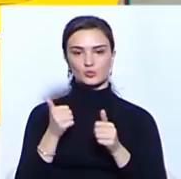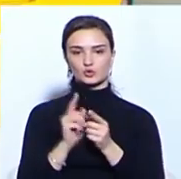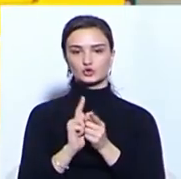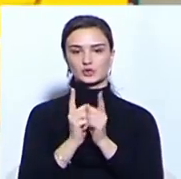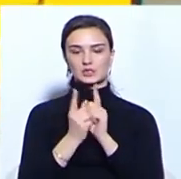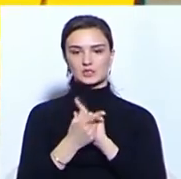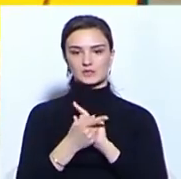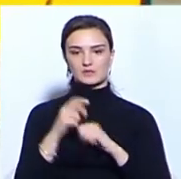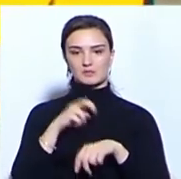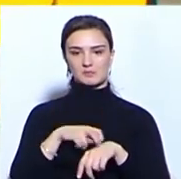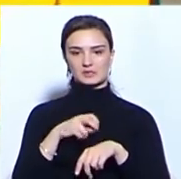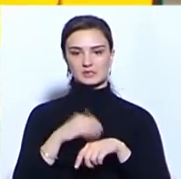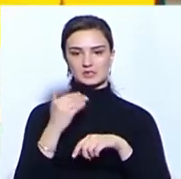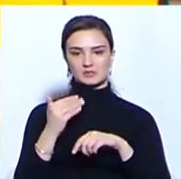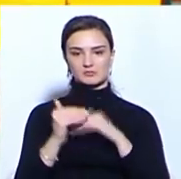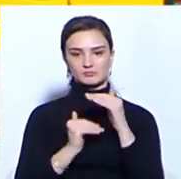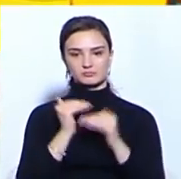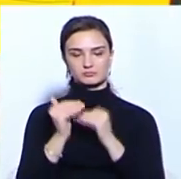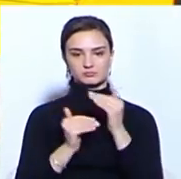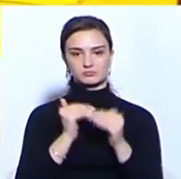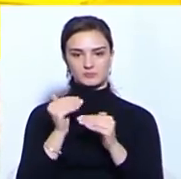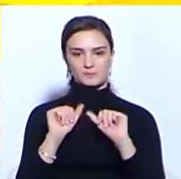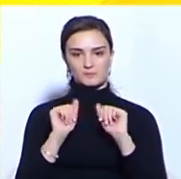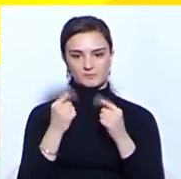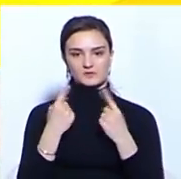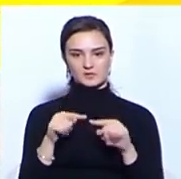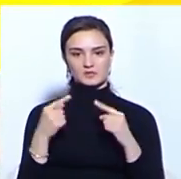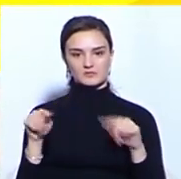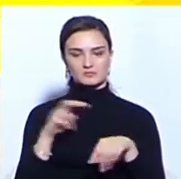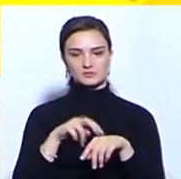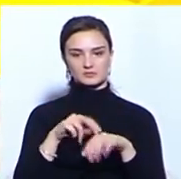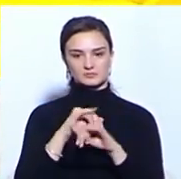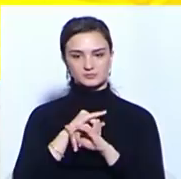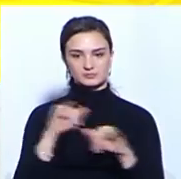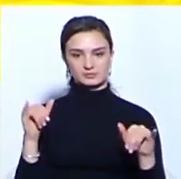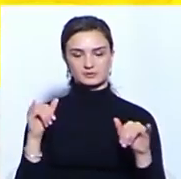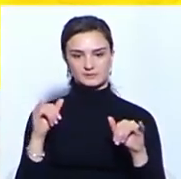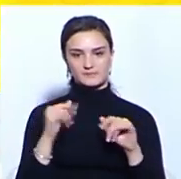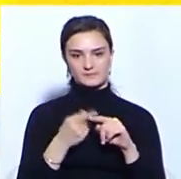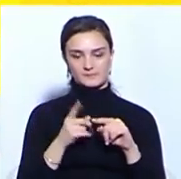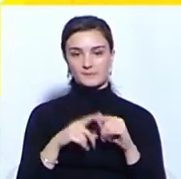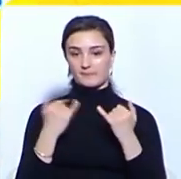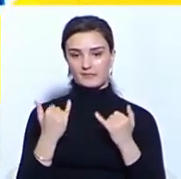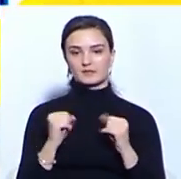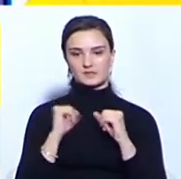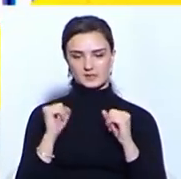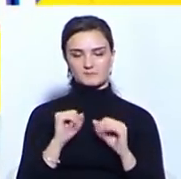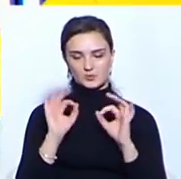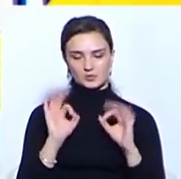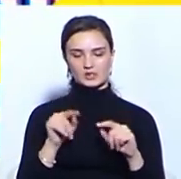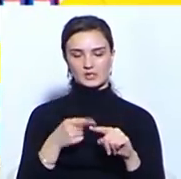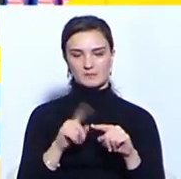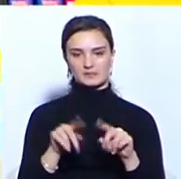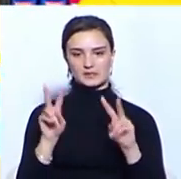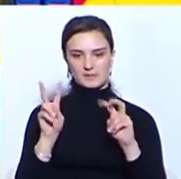შეიცვალა მედიცინის განვითარებასთან ერთად მიდგომები. ძალიან კარგად ნაცნობი დიაგნოზის შემთხვევაში დღეს ვეცდებით სწორედ ამ